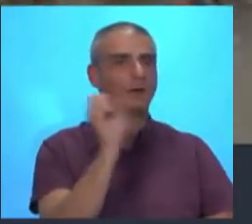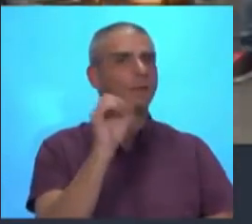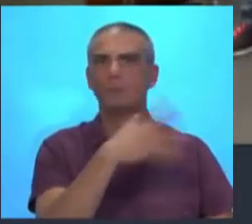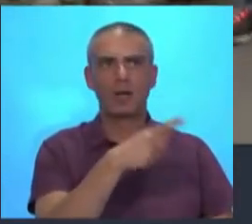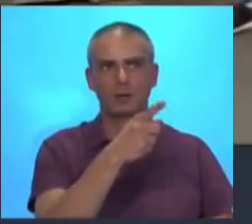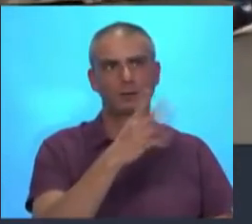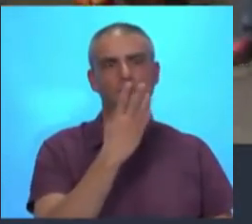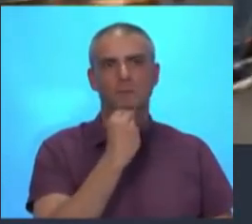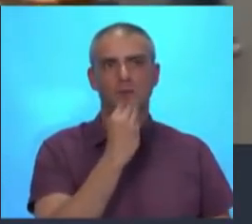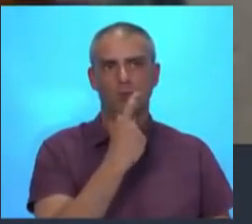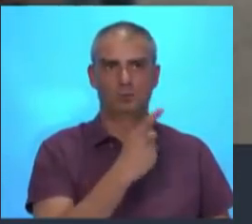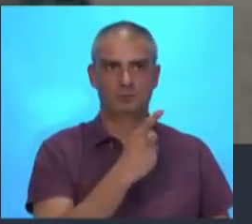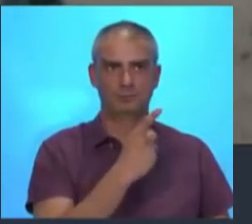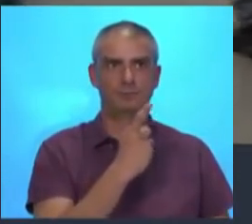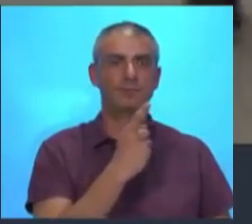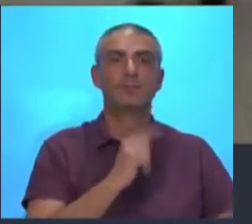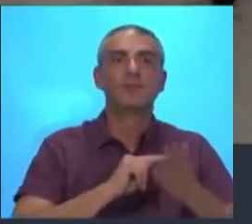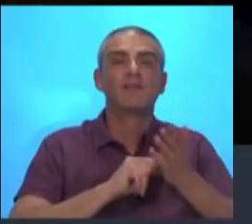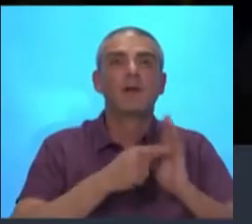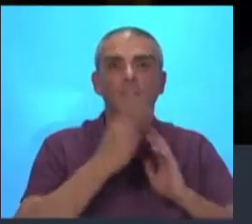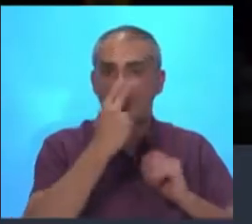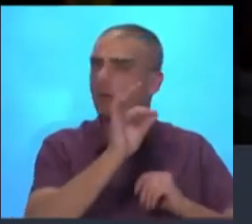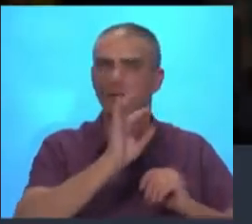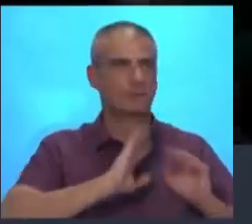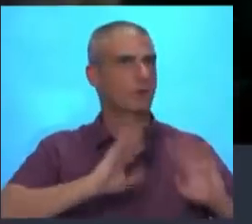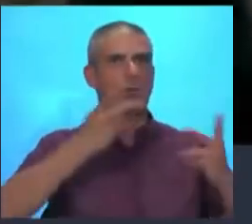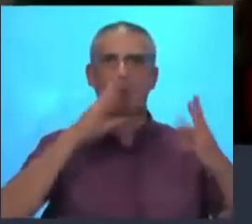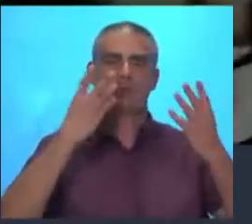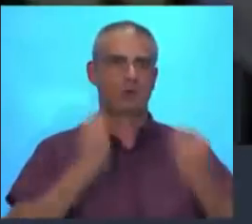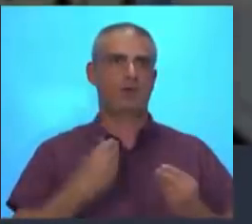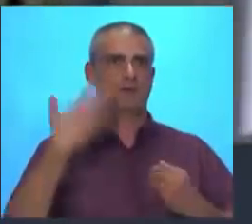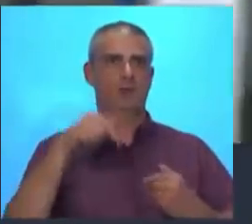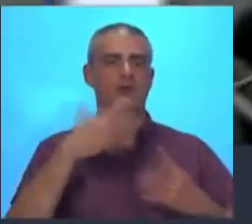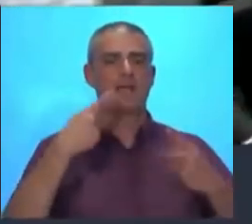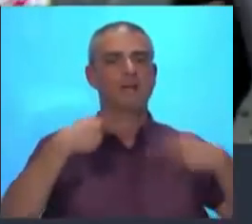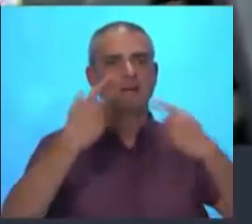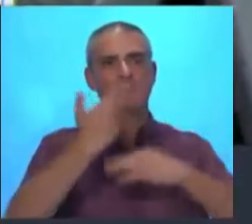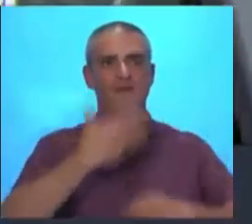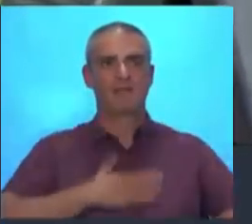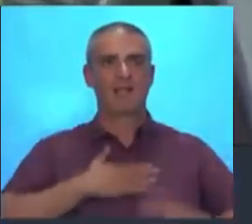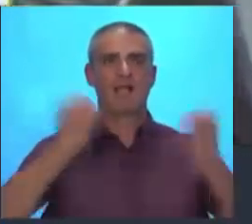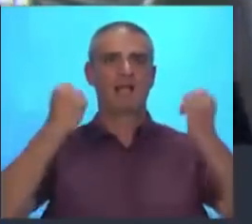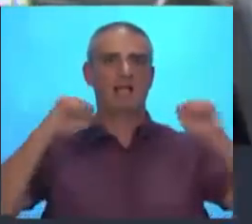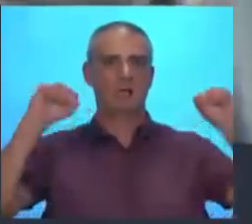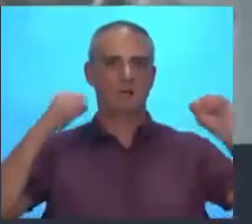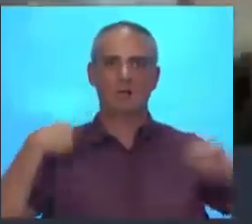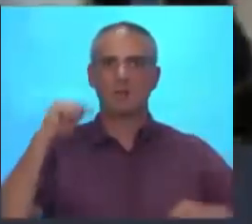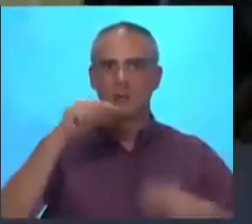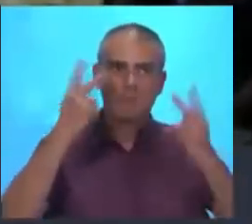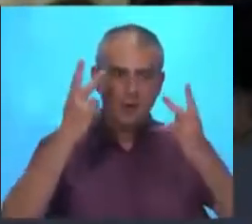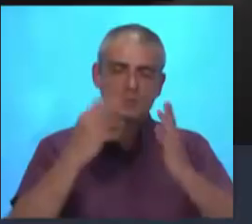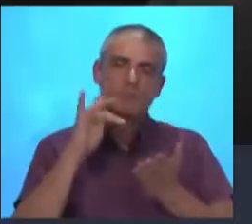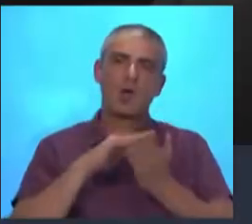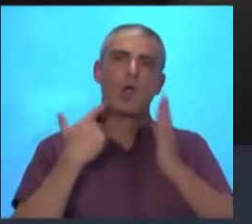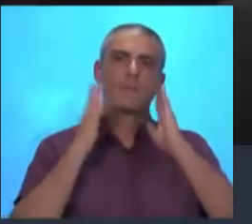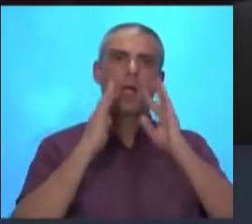מהצד היהודי, ומבחינתם אין מקום טוב יותר להיות בו כמה ימים לפני חג החירות. אנחנו מגיעים בעיקרון מהמקום